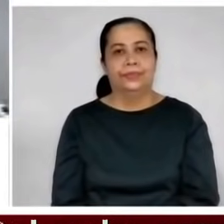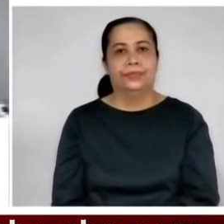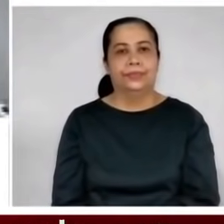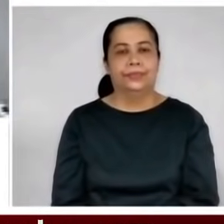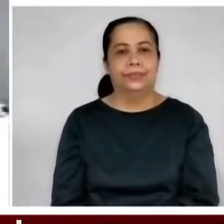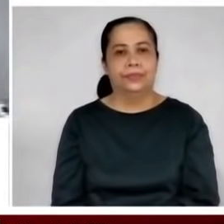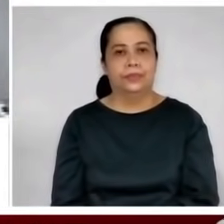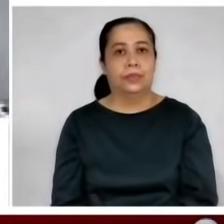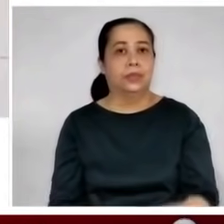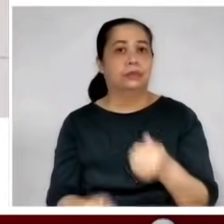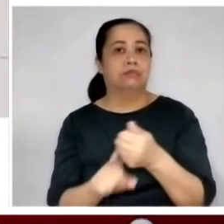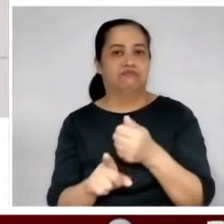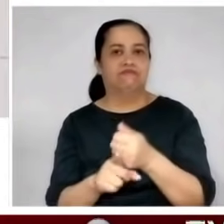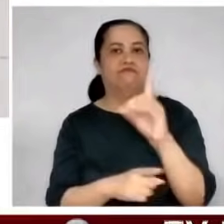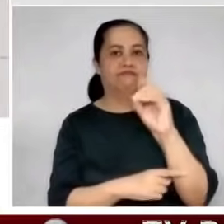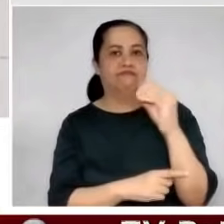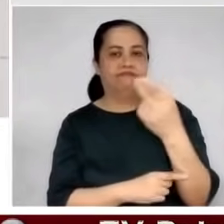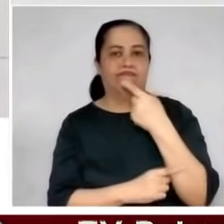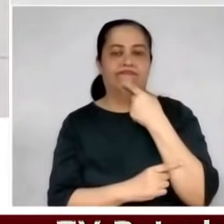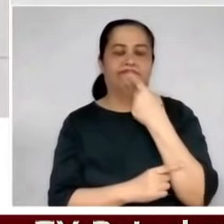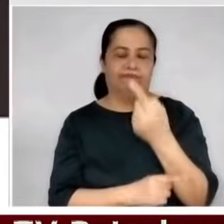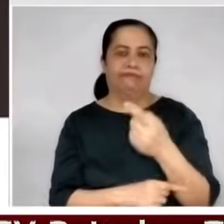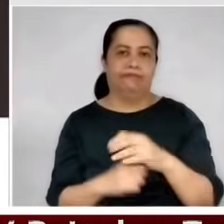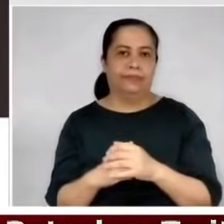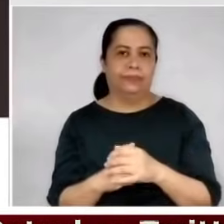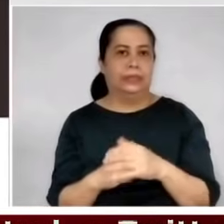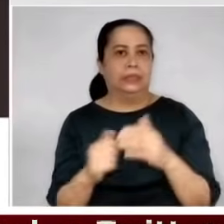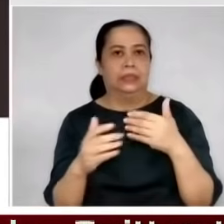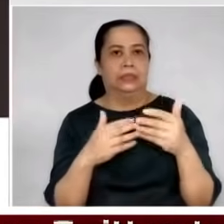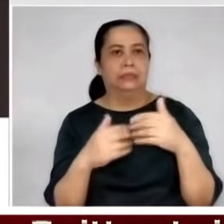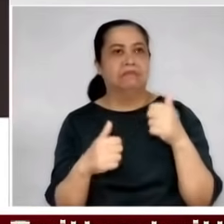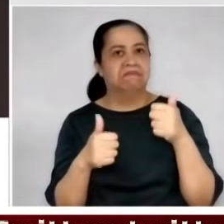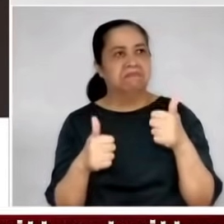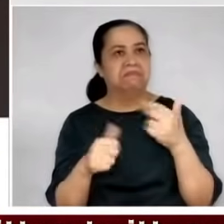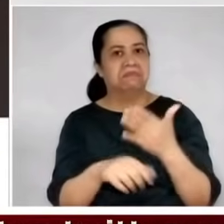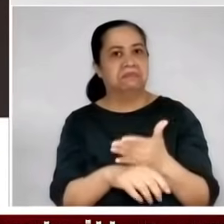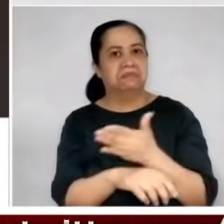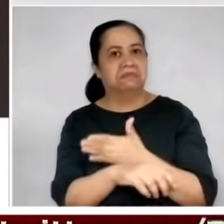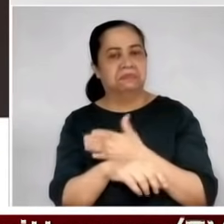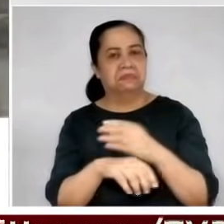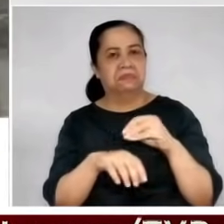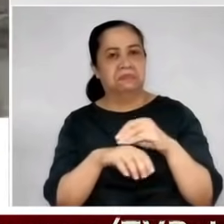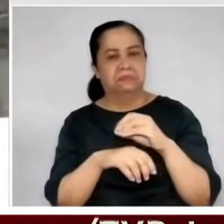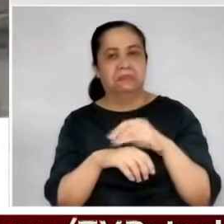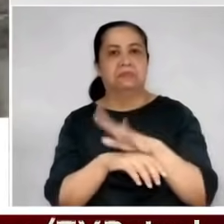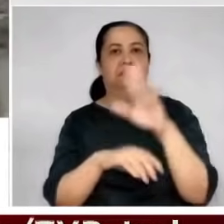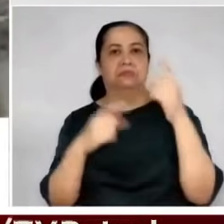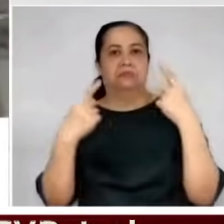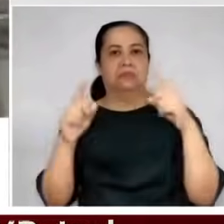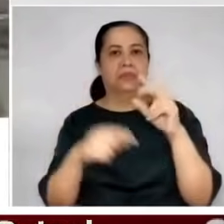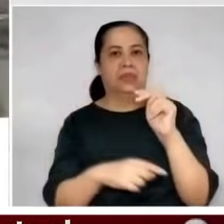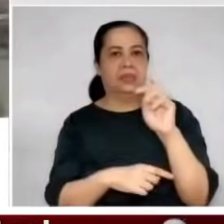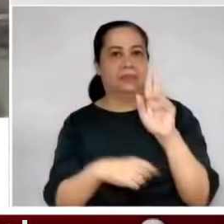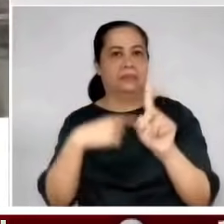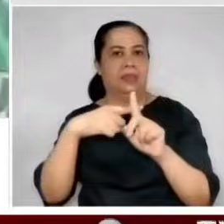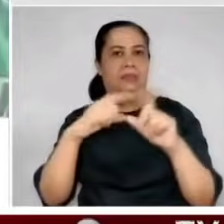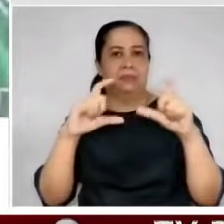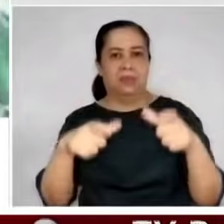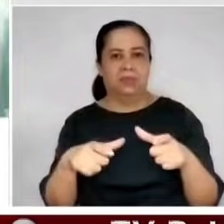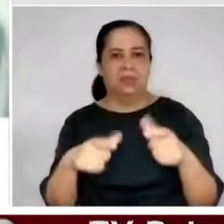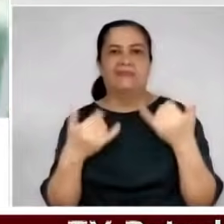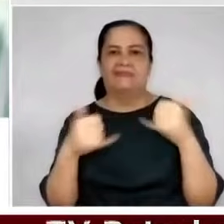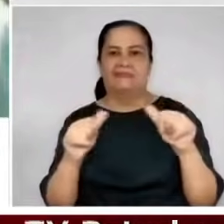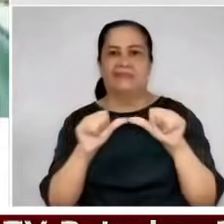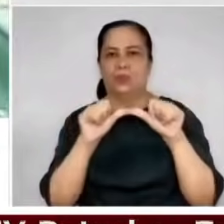Mismong Department of Health na ang nagsabi na kahit maganda ang naging epekto ng NCR Plus bubble, kailangan pa rin mapagpatuloy